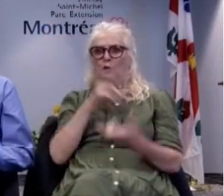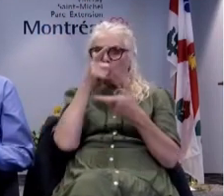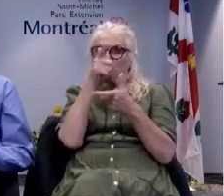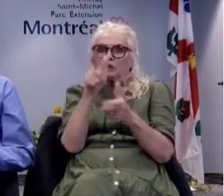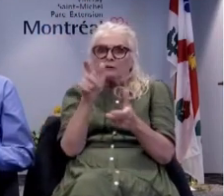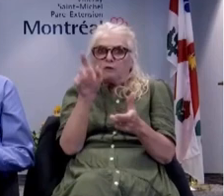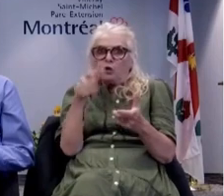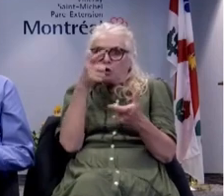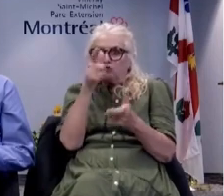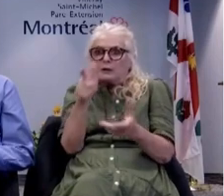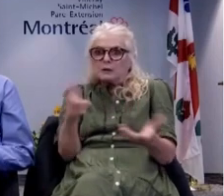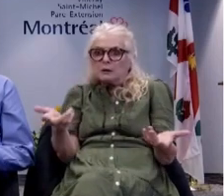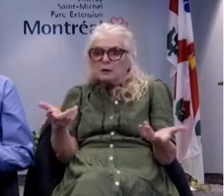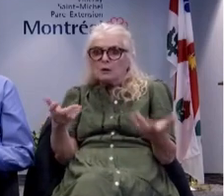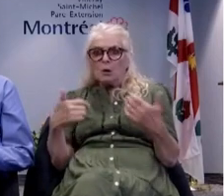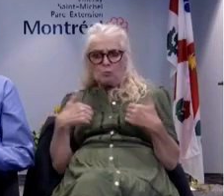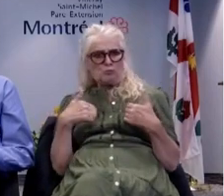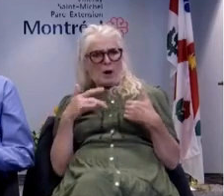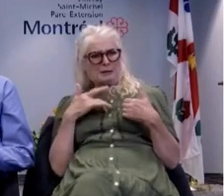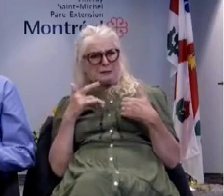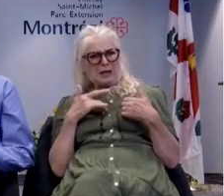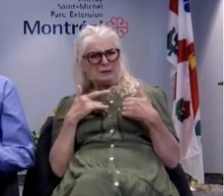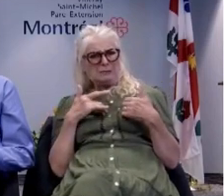moi, je trouve ça